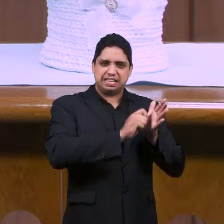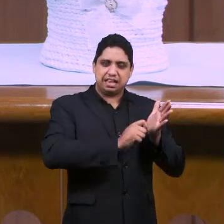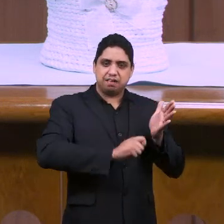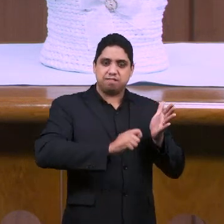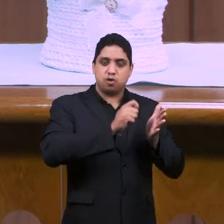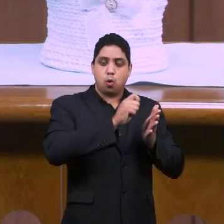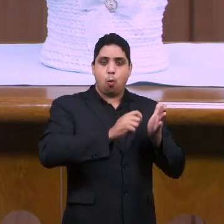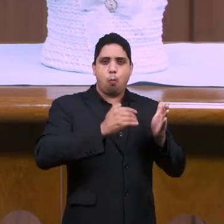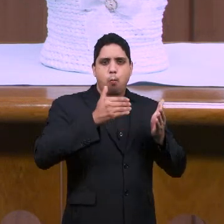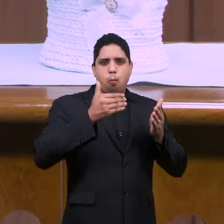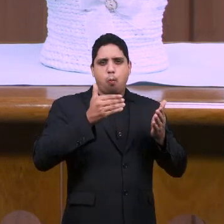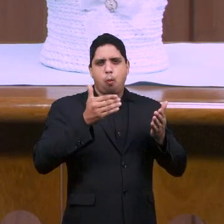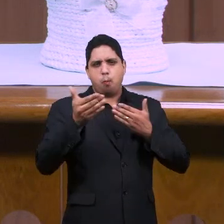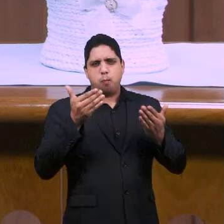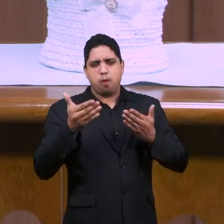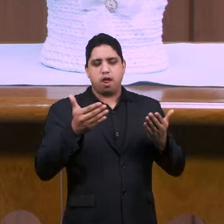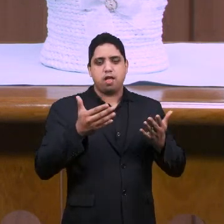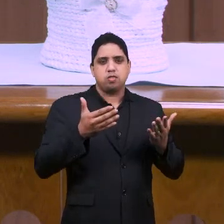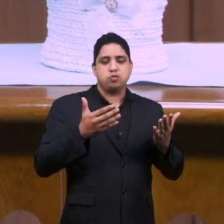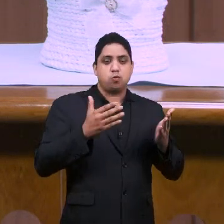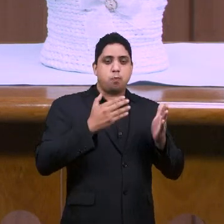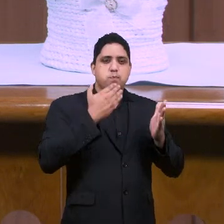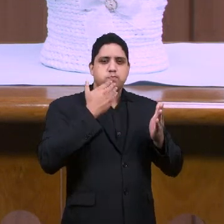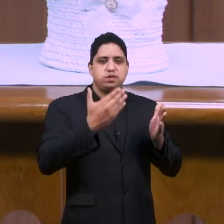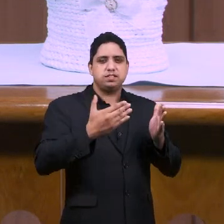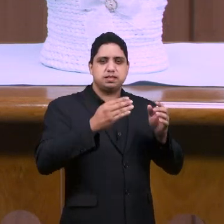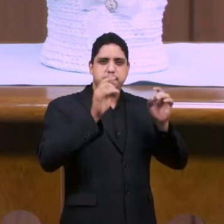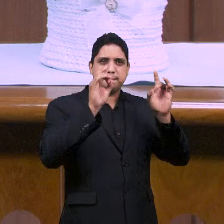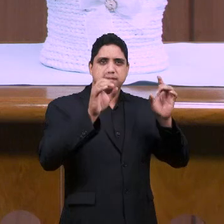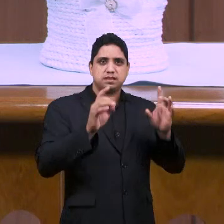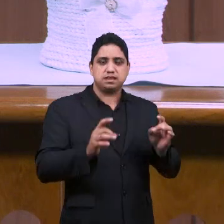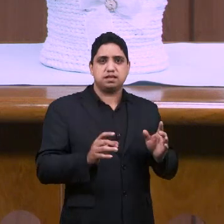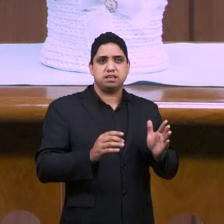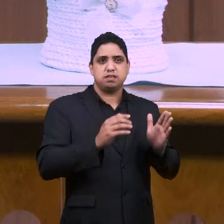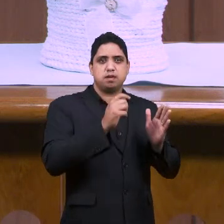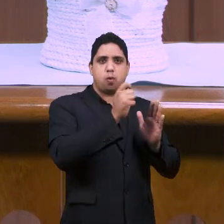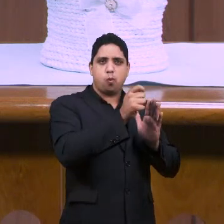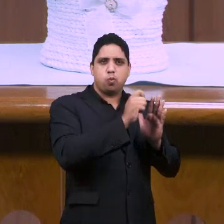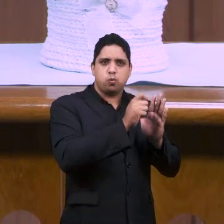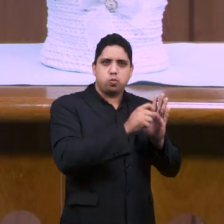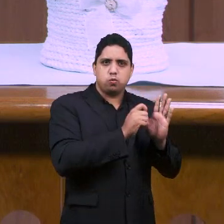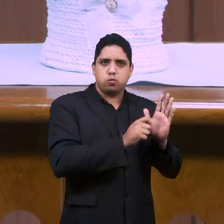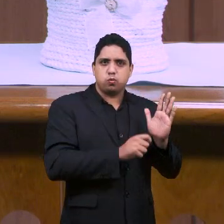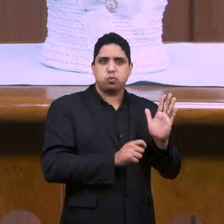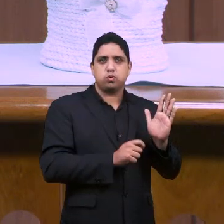fait une prière, une demande spéciale